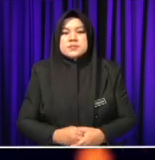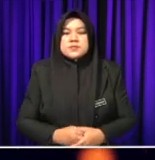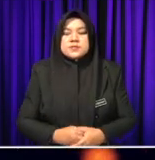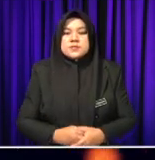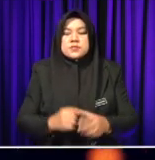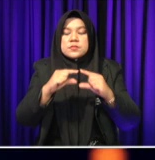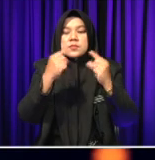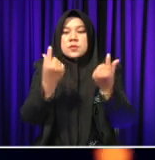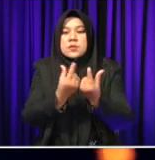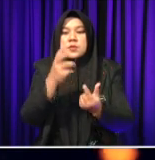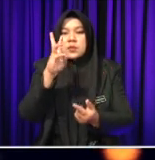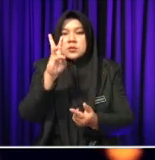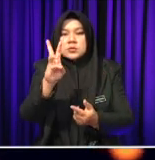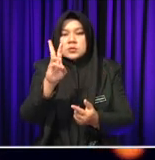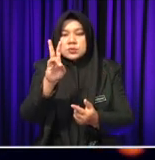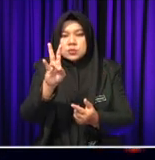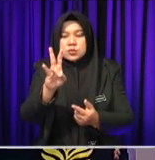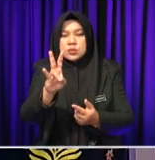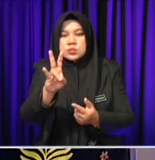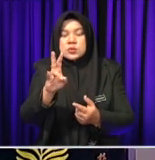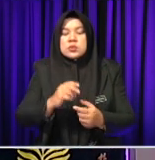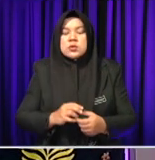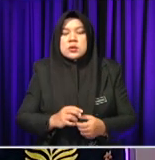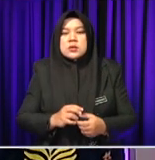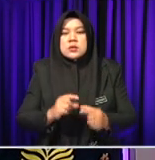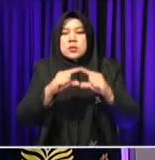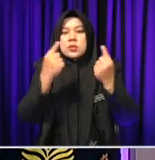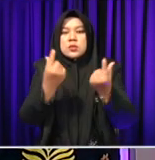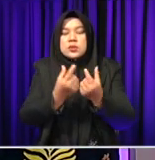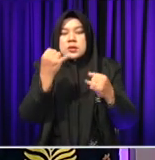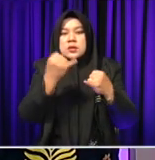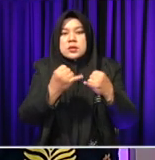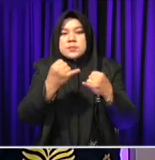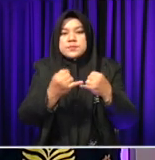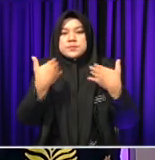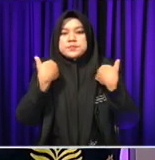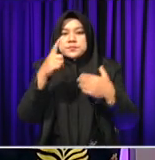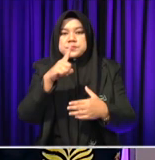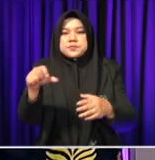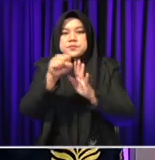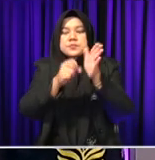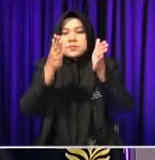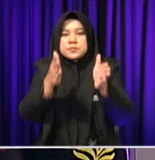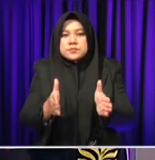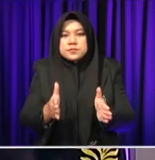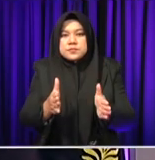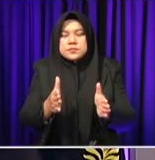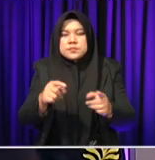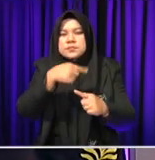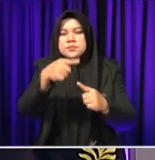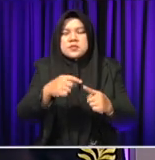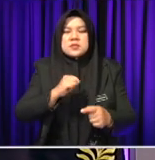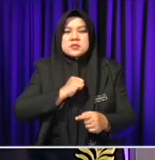golongan yangetujuh tahniah surah golongan yang ketujuh golongan yang terakhir ini adalah seseorang yang bila dia secara